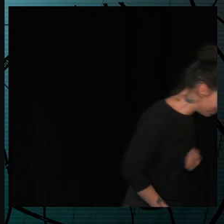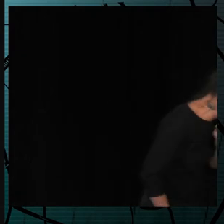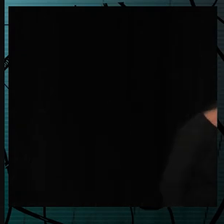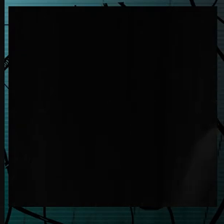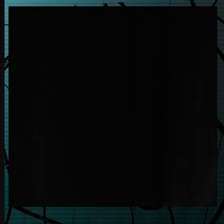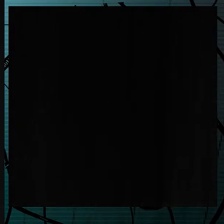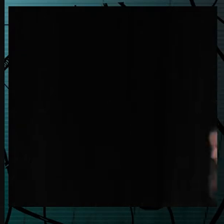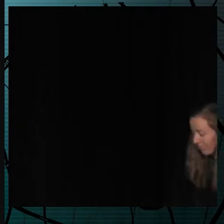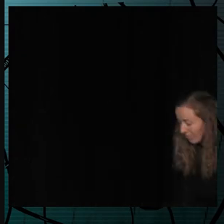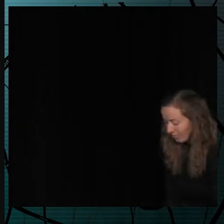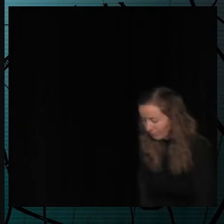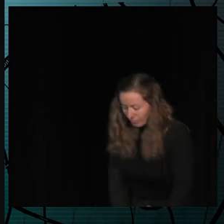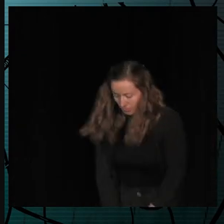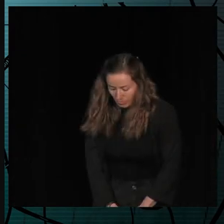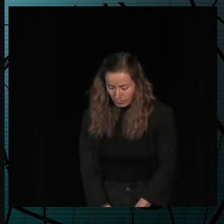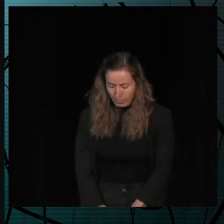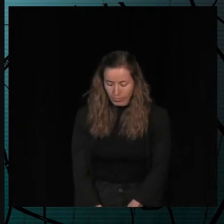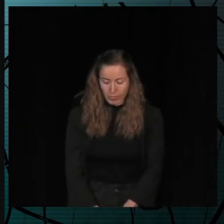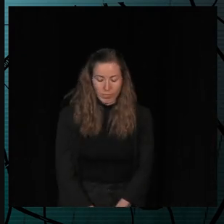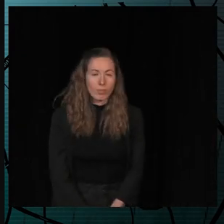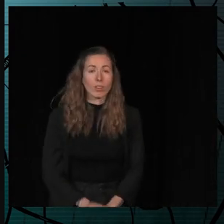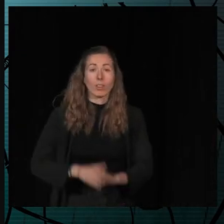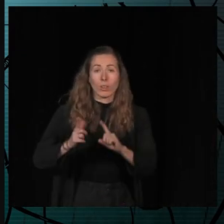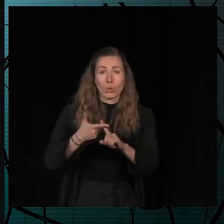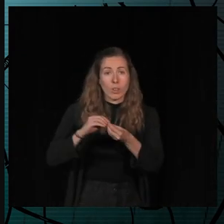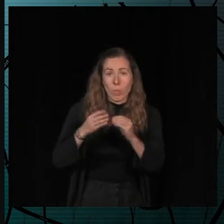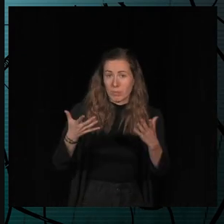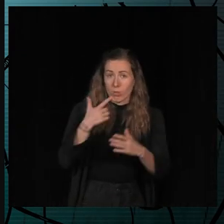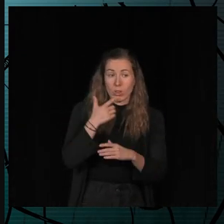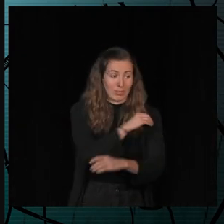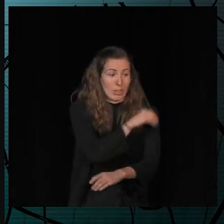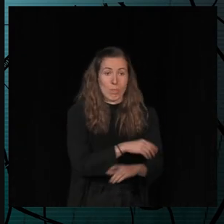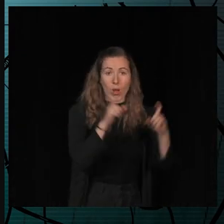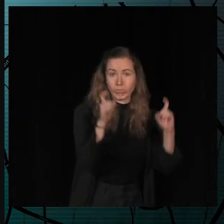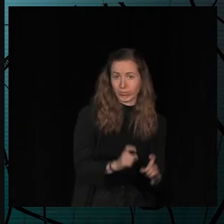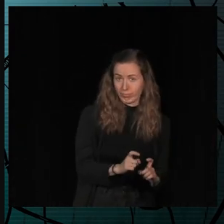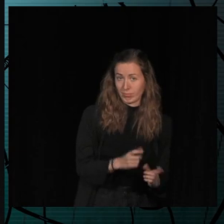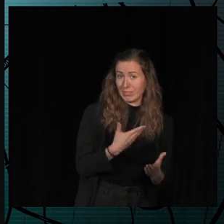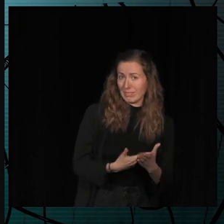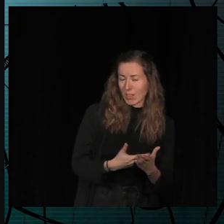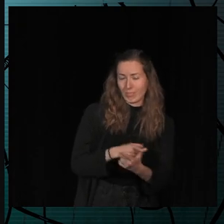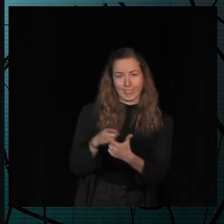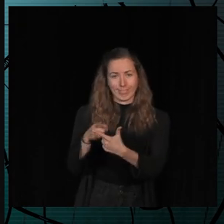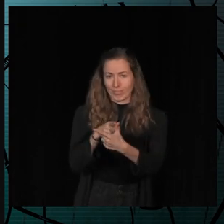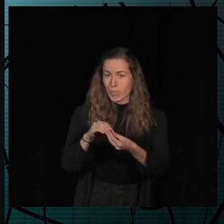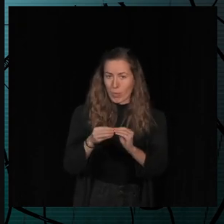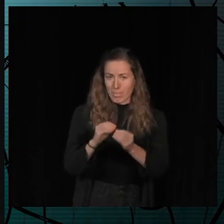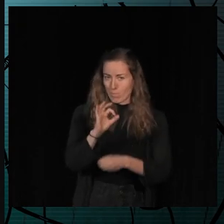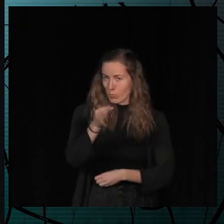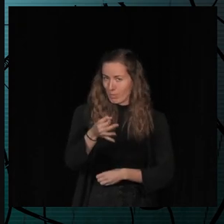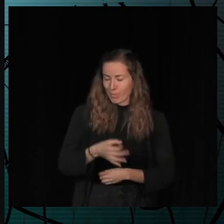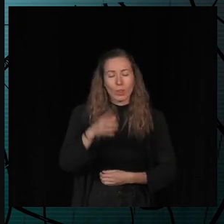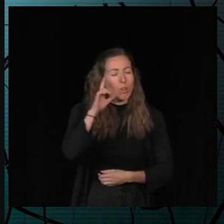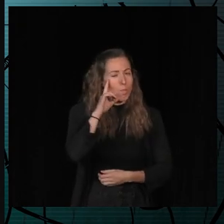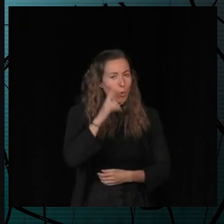deuxième chose c'est la réduction de l'activité sportive c'est la deuxième chose qui pose vraiment un problème parce